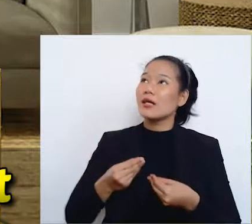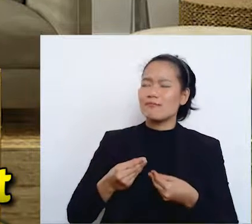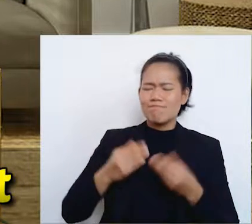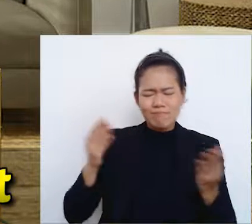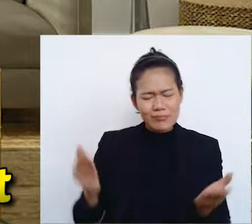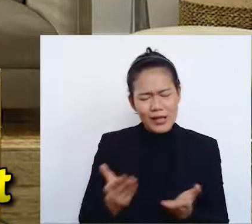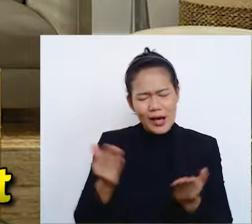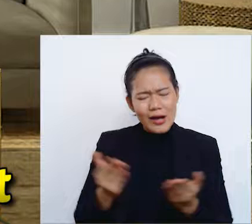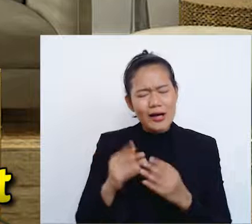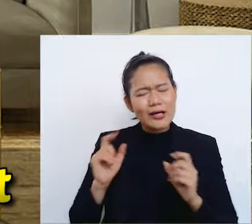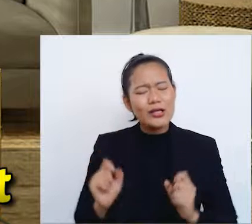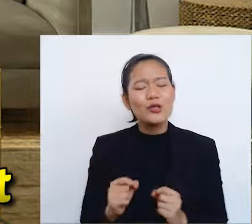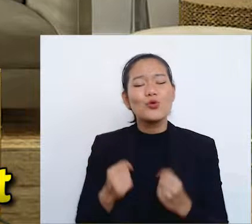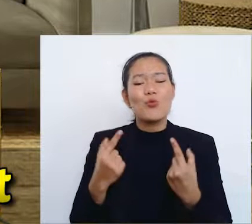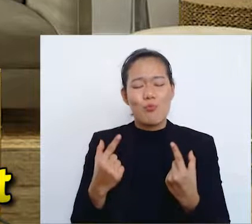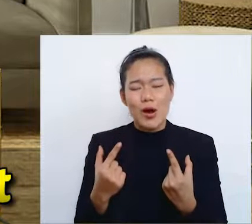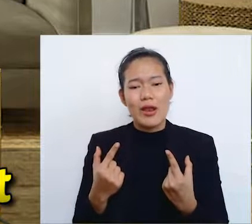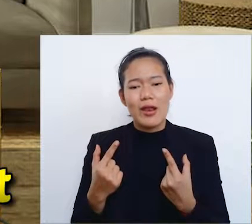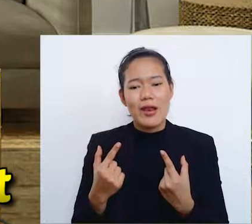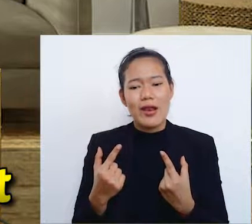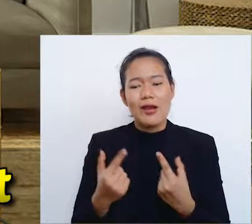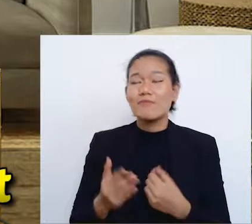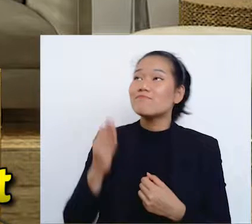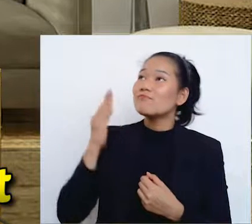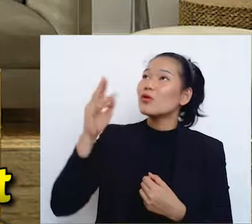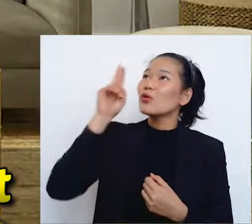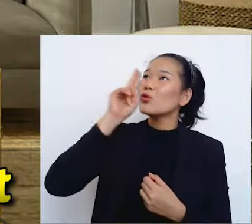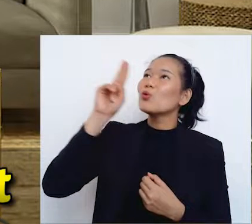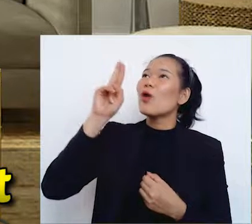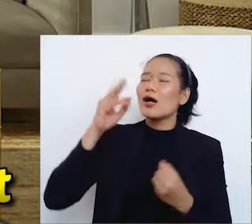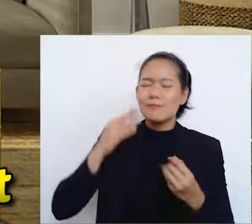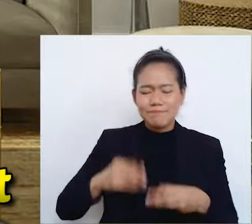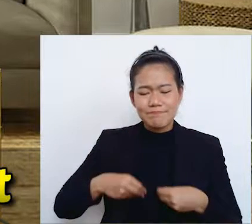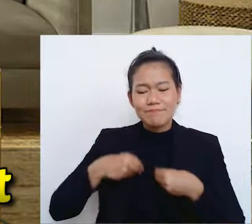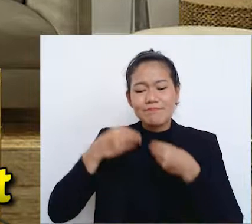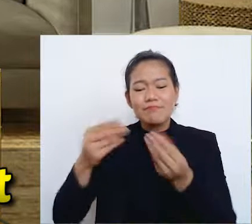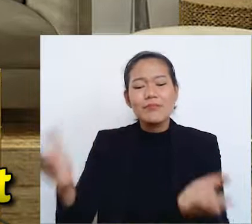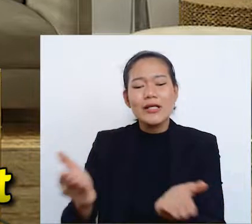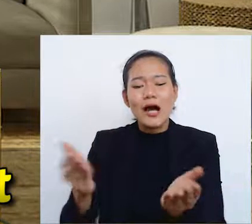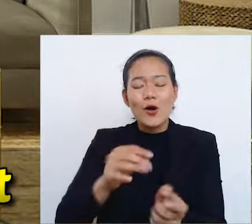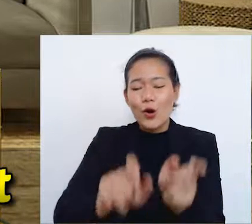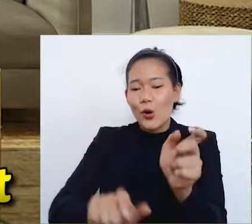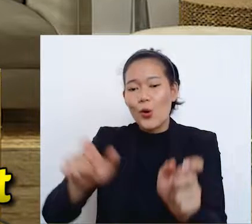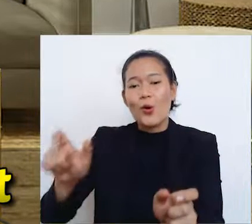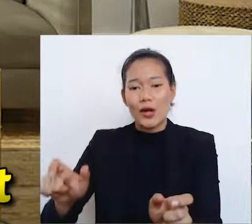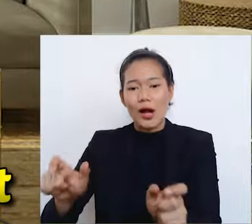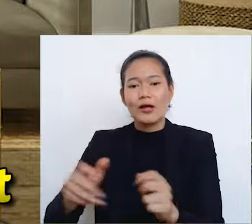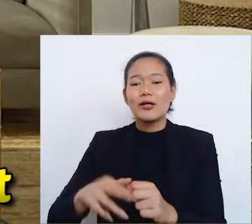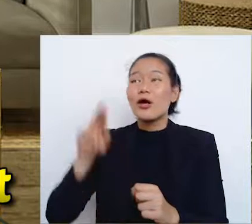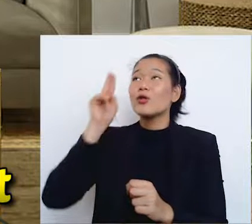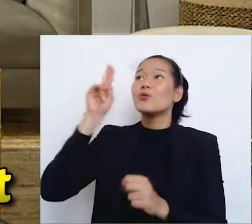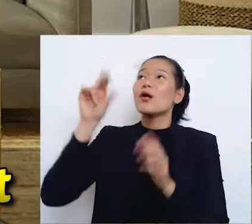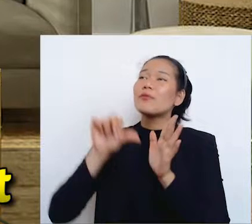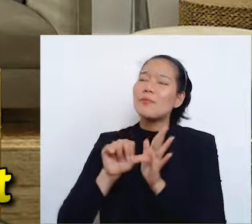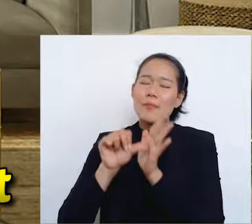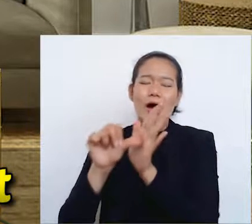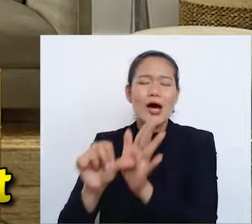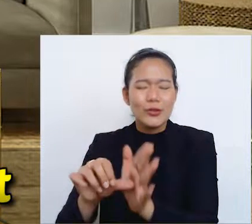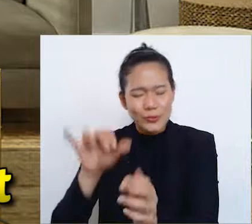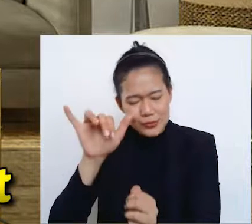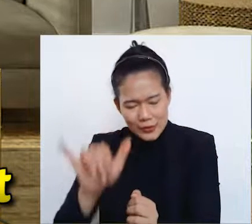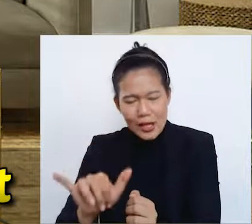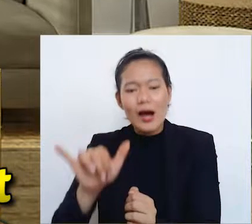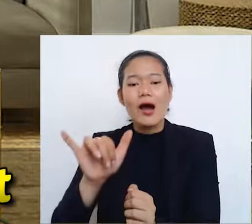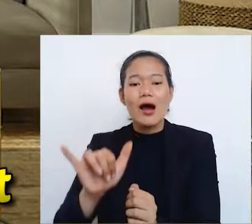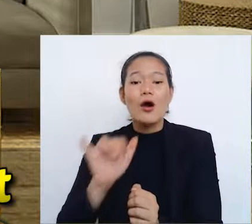yang memelihara kehidupan kami, juga adalah Tuhan yang memelihara kehidupan mereka. Tuhan menolong ya